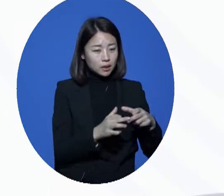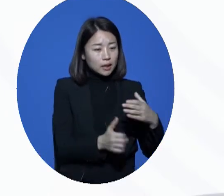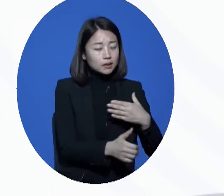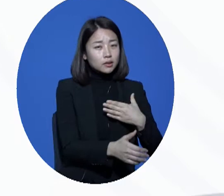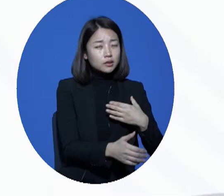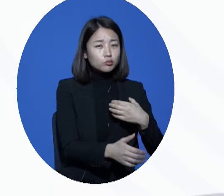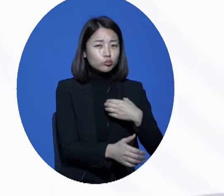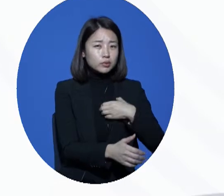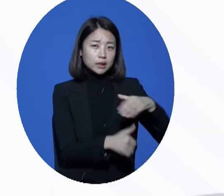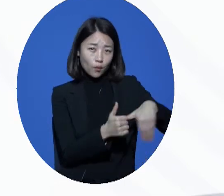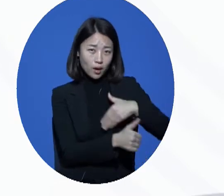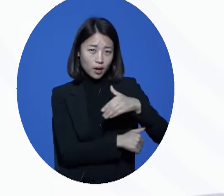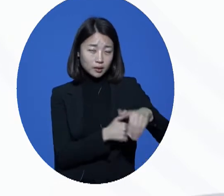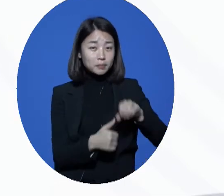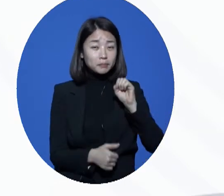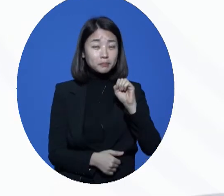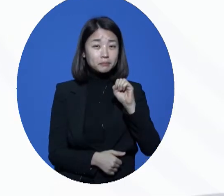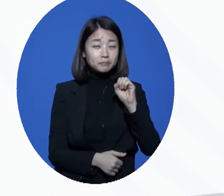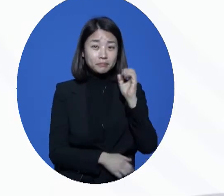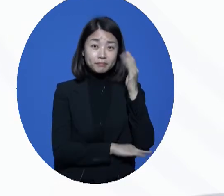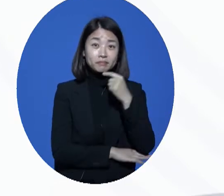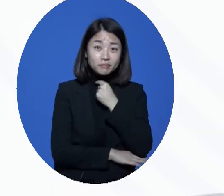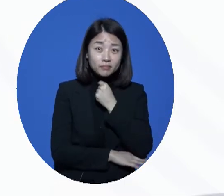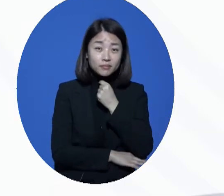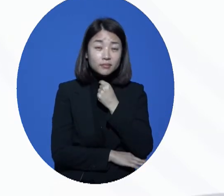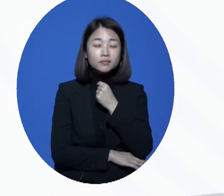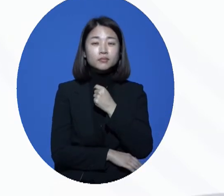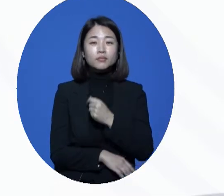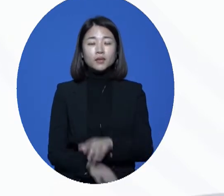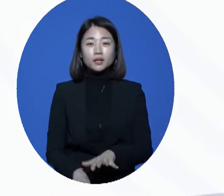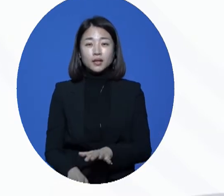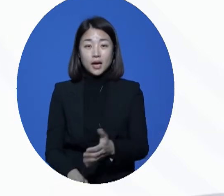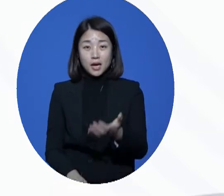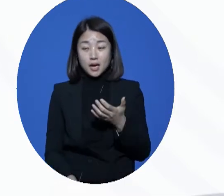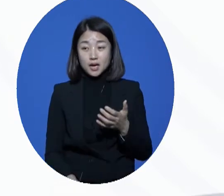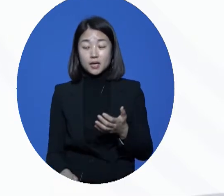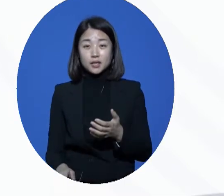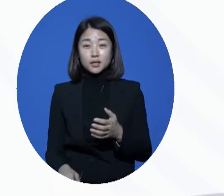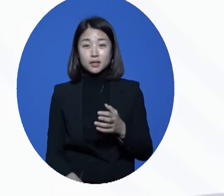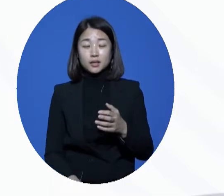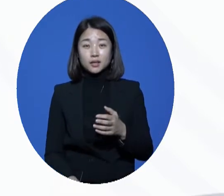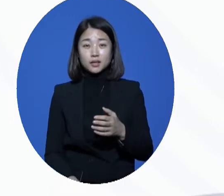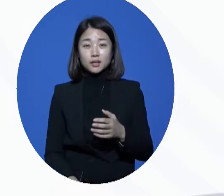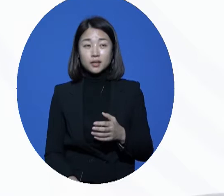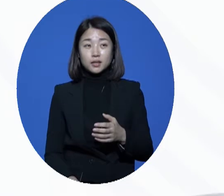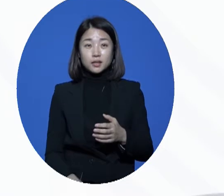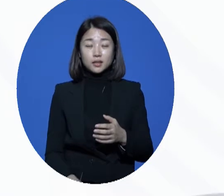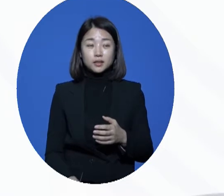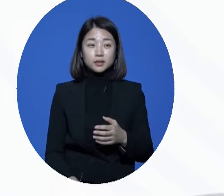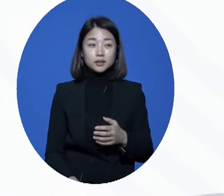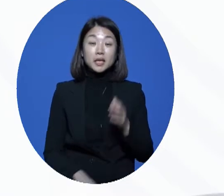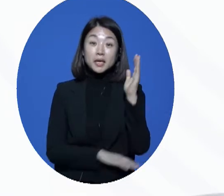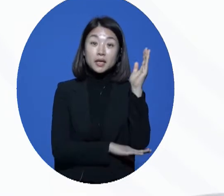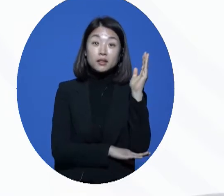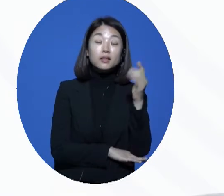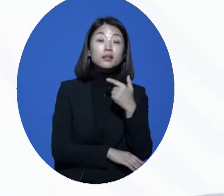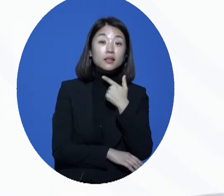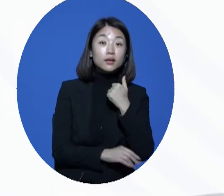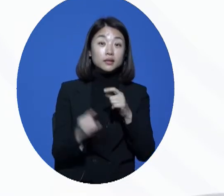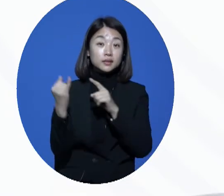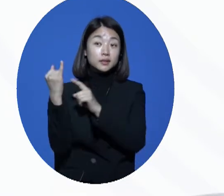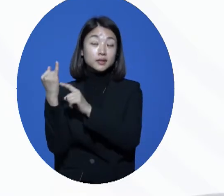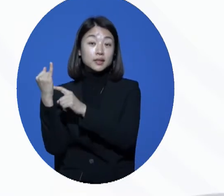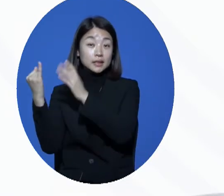설명을 드리고 싶지만 앞서 그 DR에 M에서 나타났었던 이